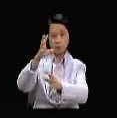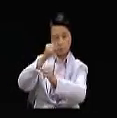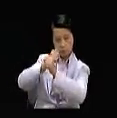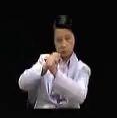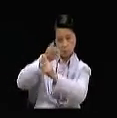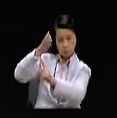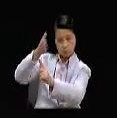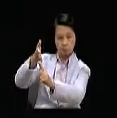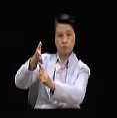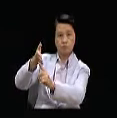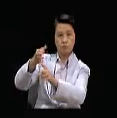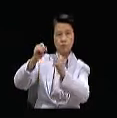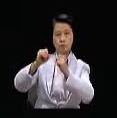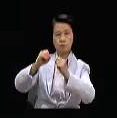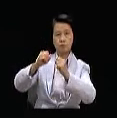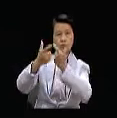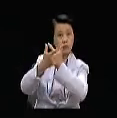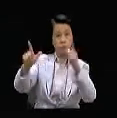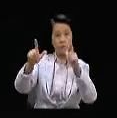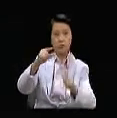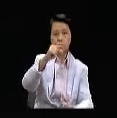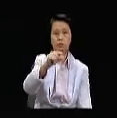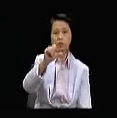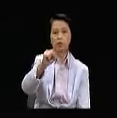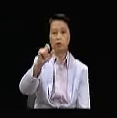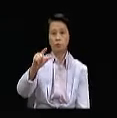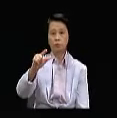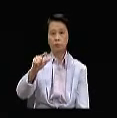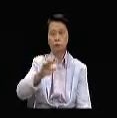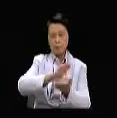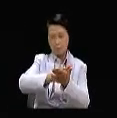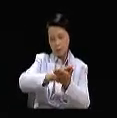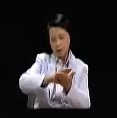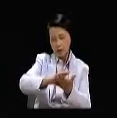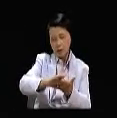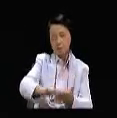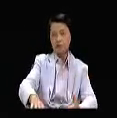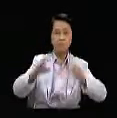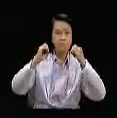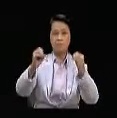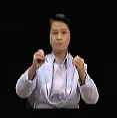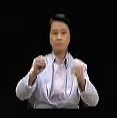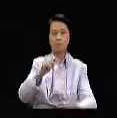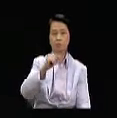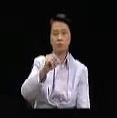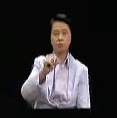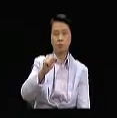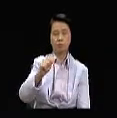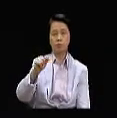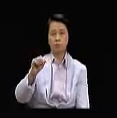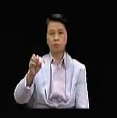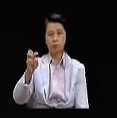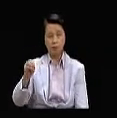saran dipanggil pelepasan Najwa bersyukur atau menit Zero jemison